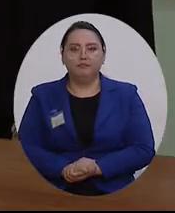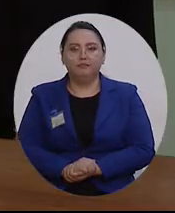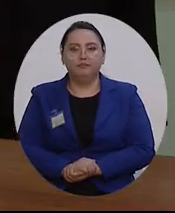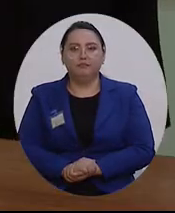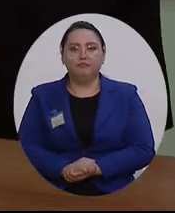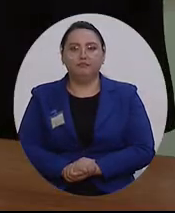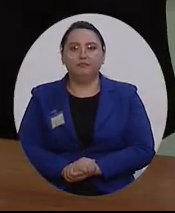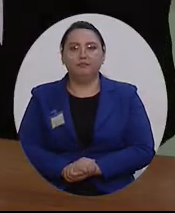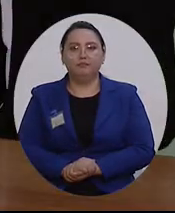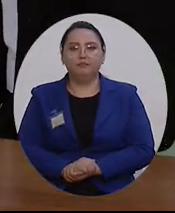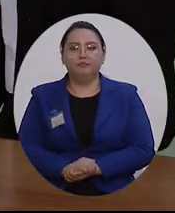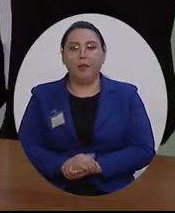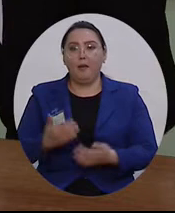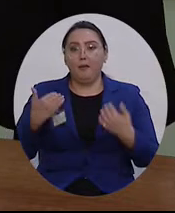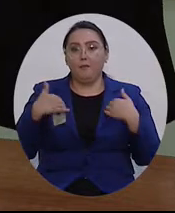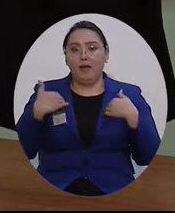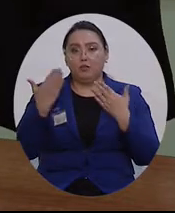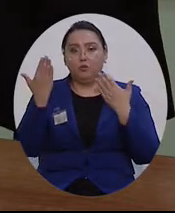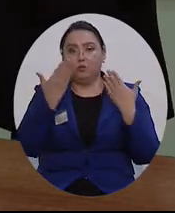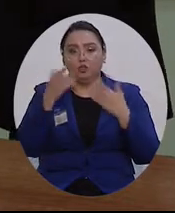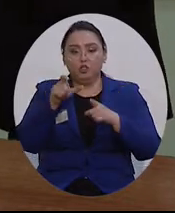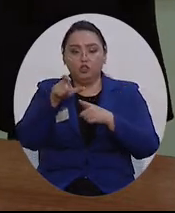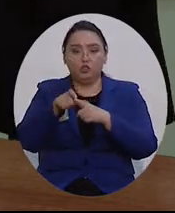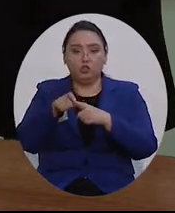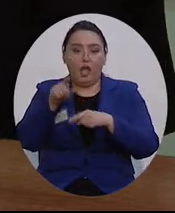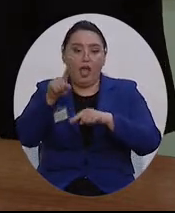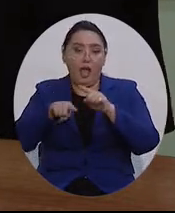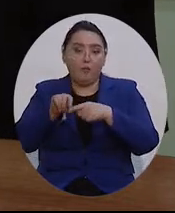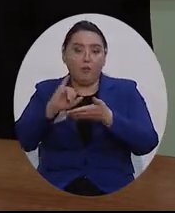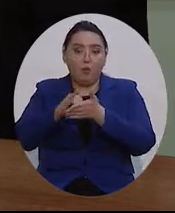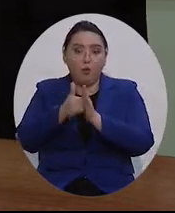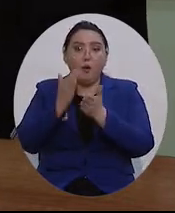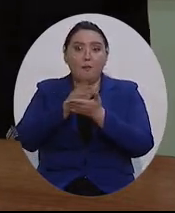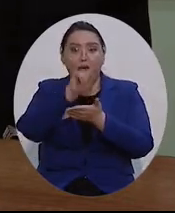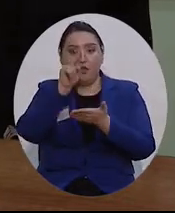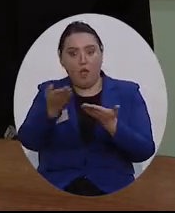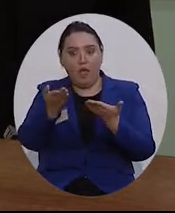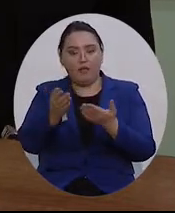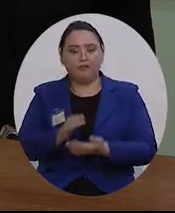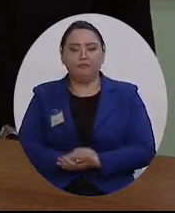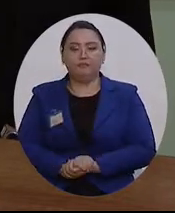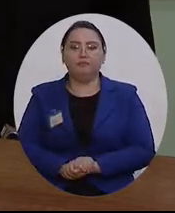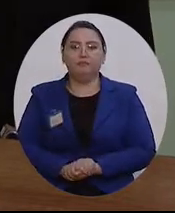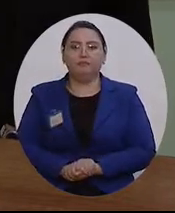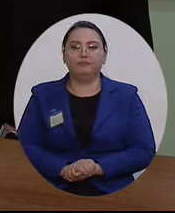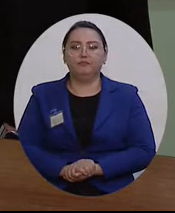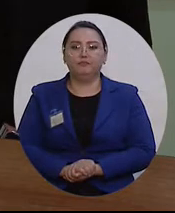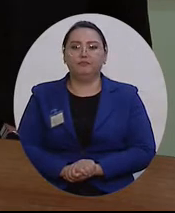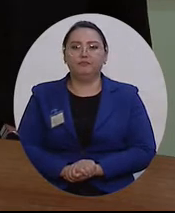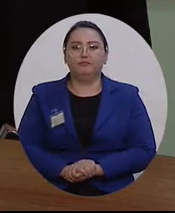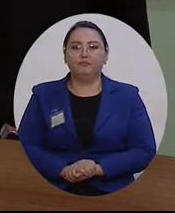За тэгэхээр эдгээр багшийн саяны үнсэн нөхцлүүдэд ямар утга байна вэ гэдгийг одоо хамтдаа гаргая.